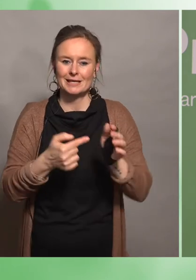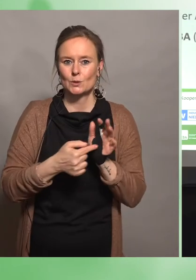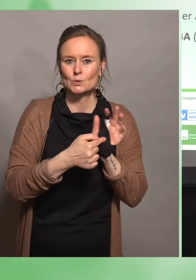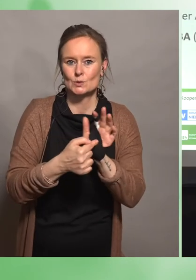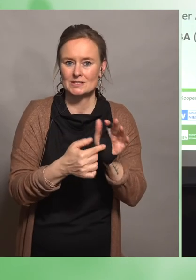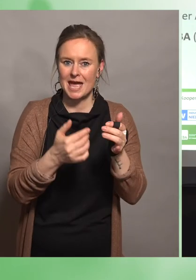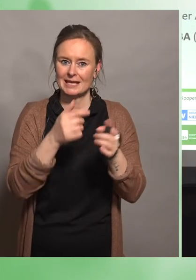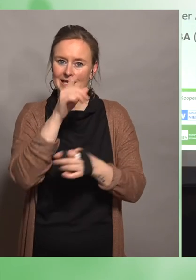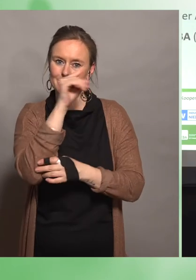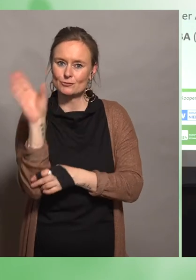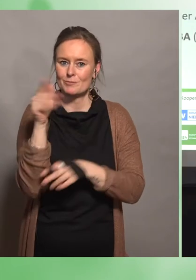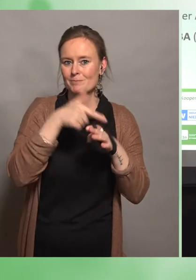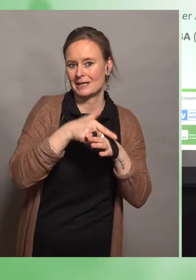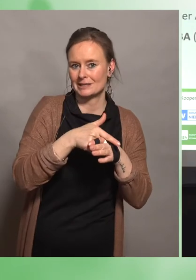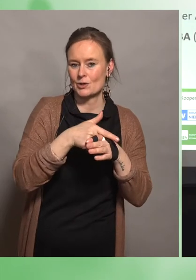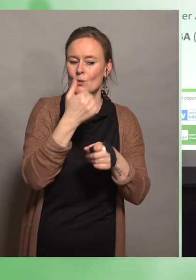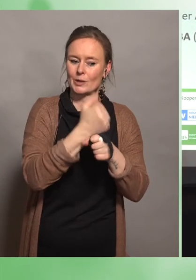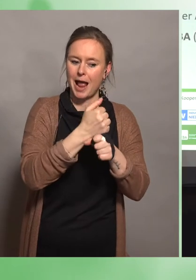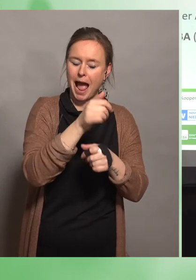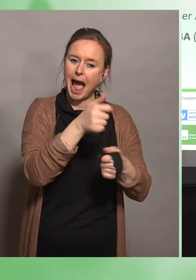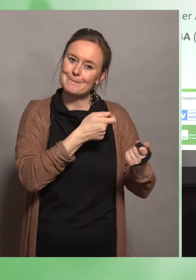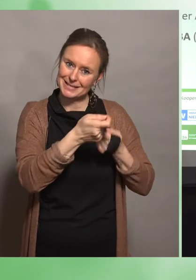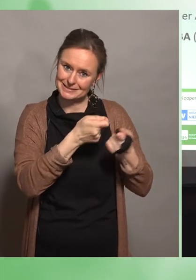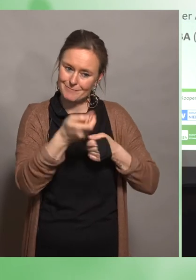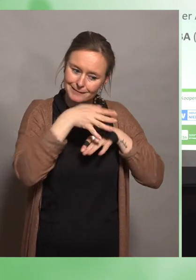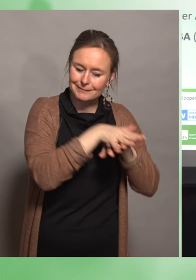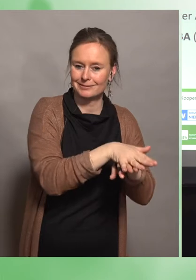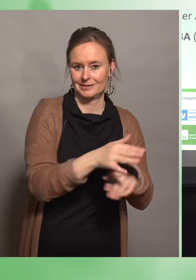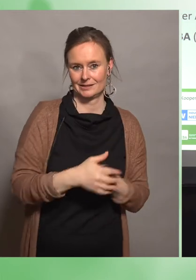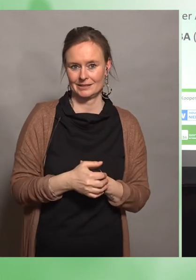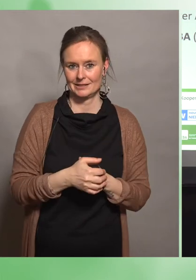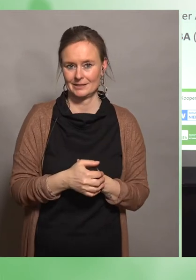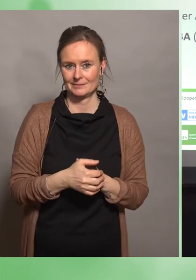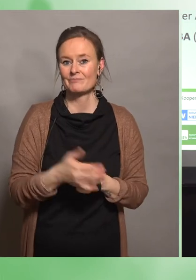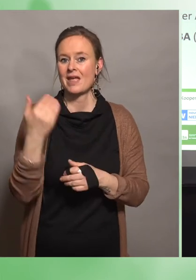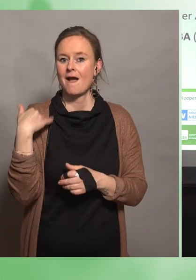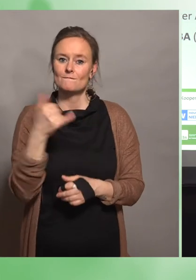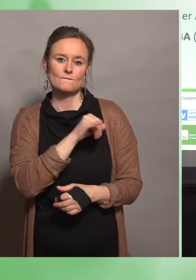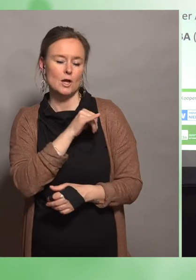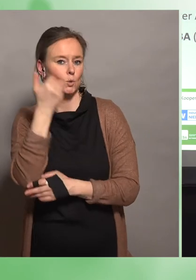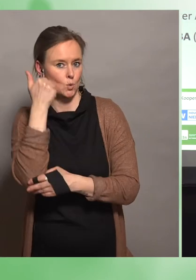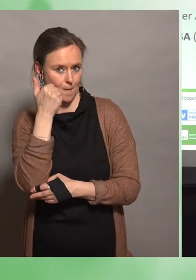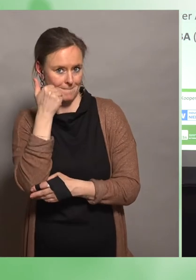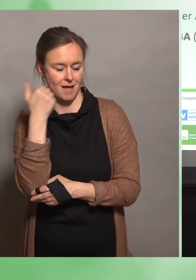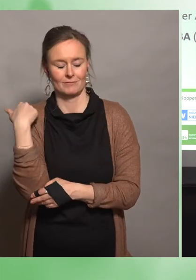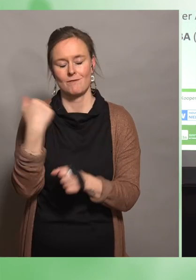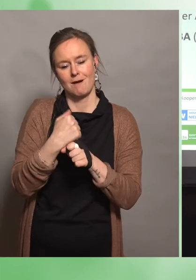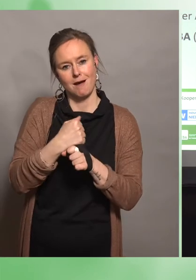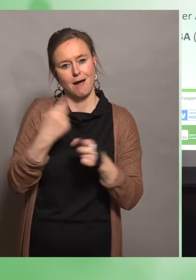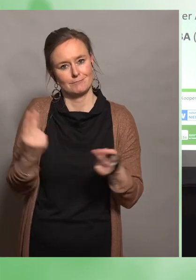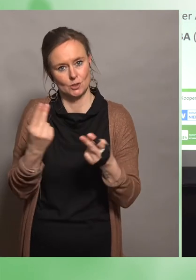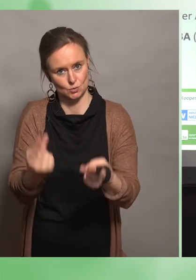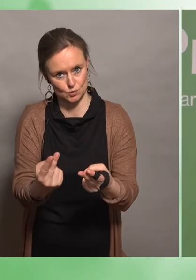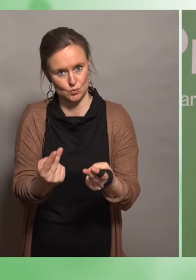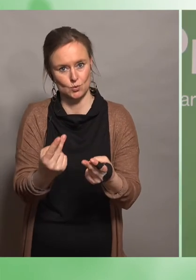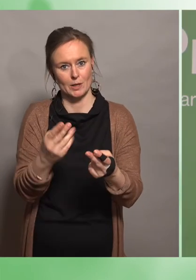diesem konkreten Fall war es so, dass wir einen jungen Herrn hatten, der Arbeit gesucht hat, mit Behinderung, einer kognitiven